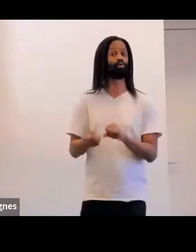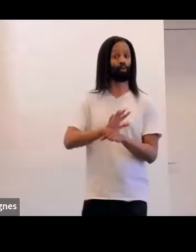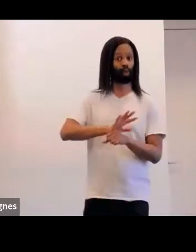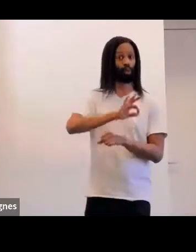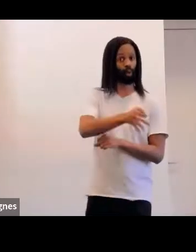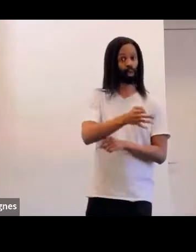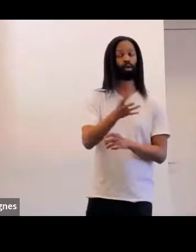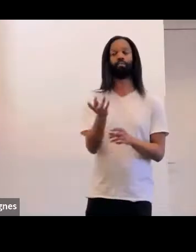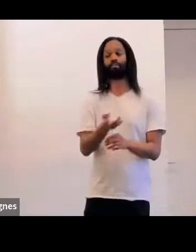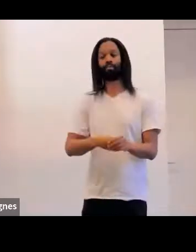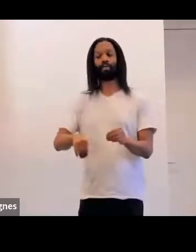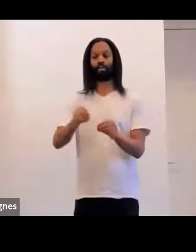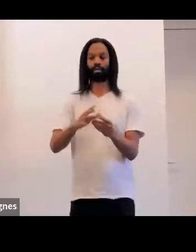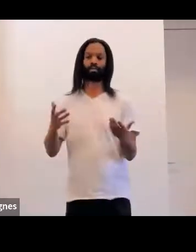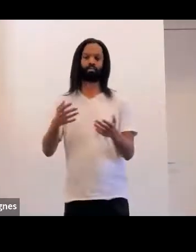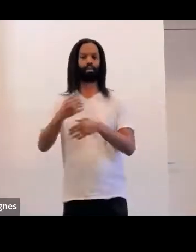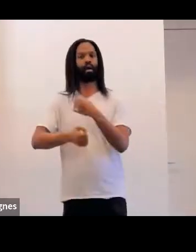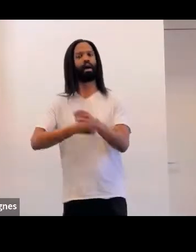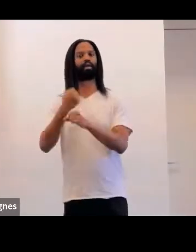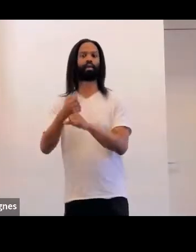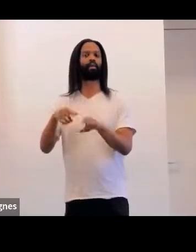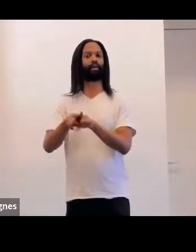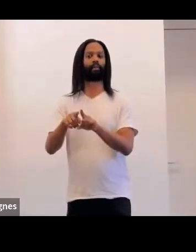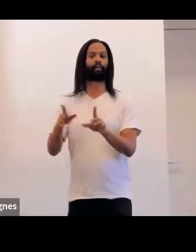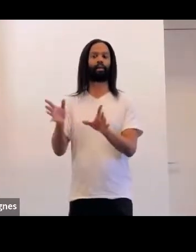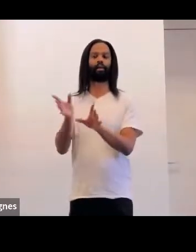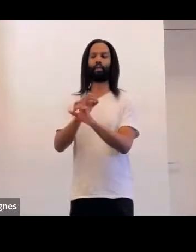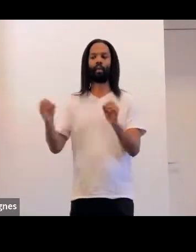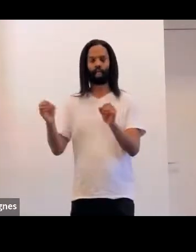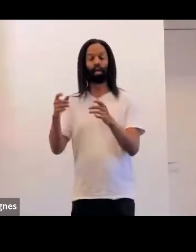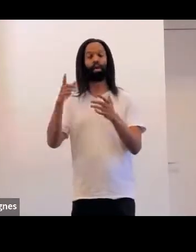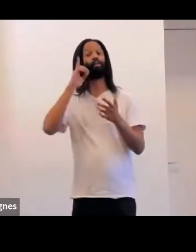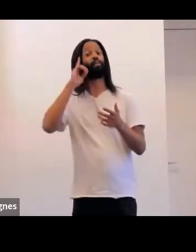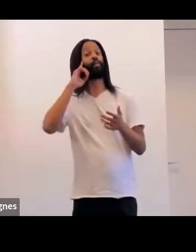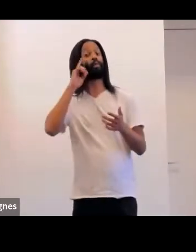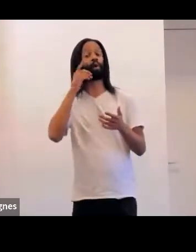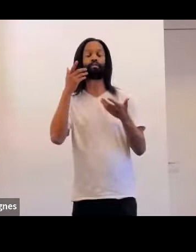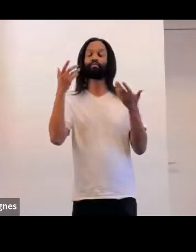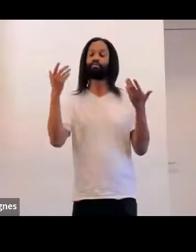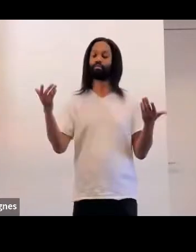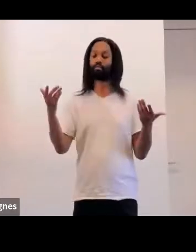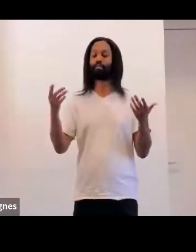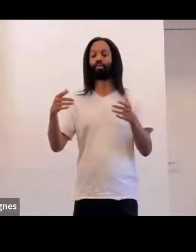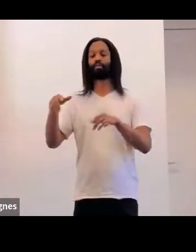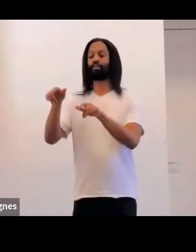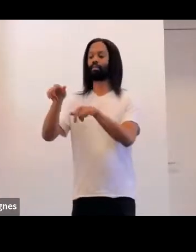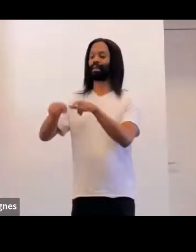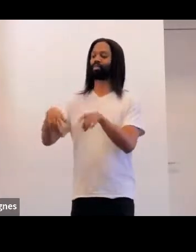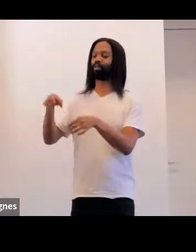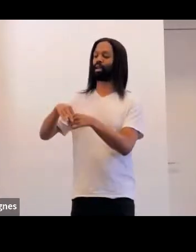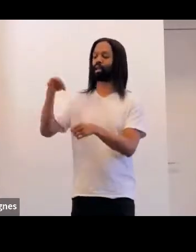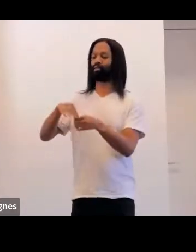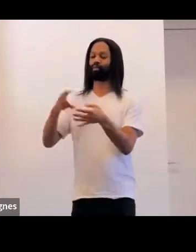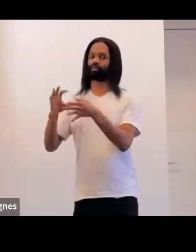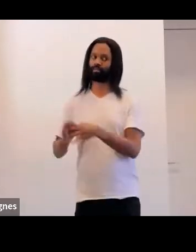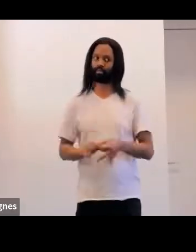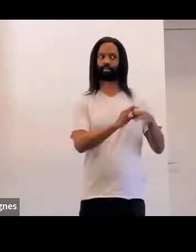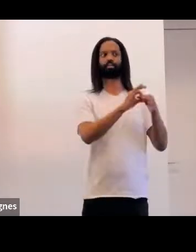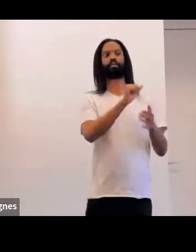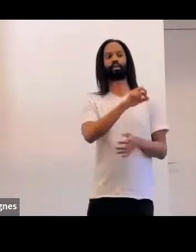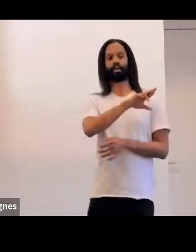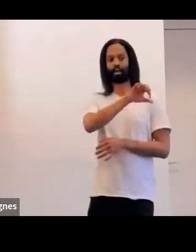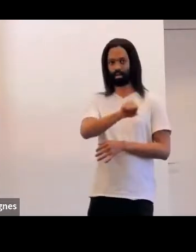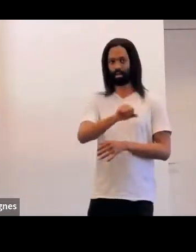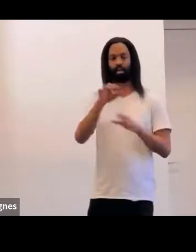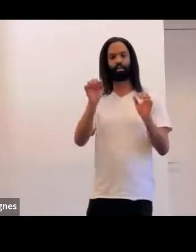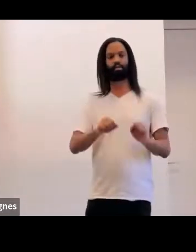contexte d'année zéro, de mobilisation des élus en lien avec l'ARS, pour permettre le recensement le